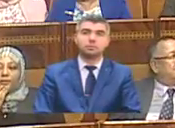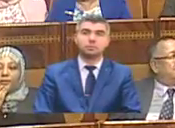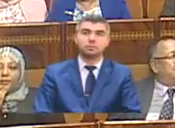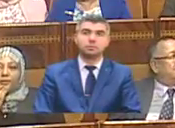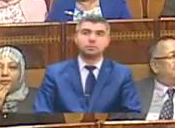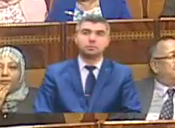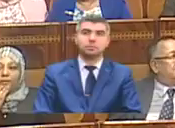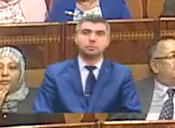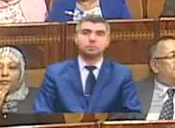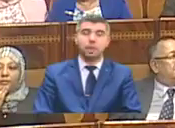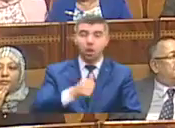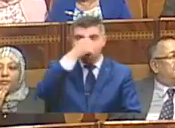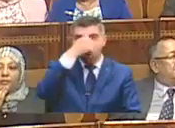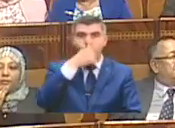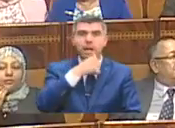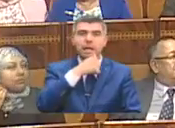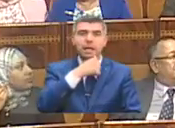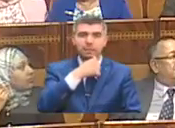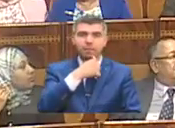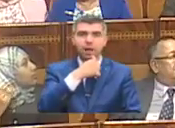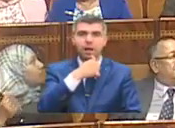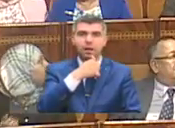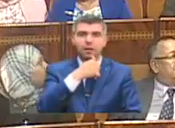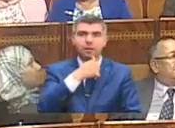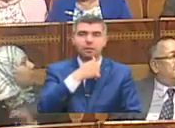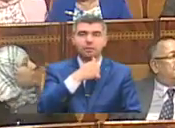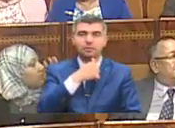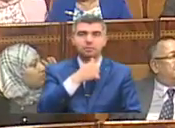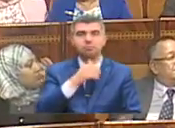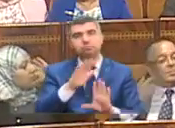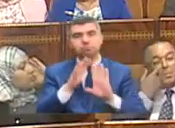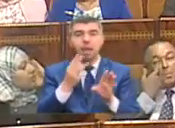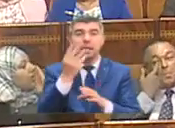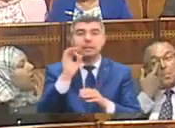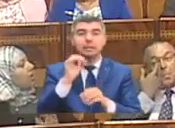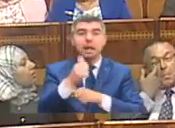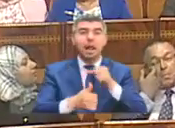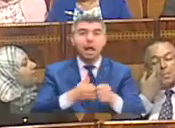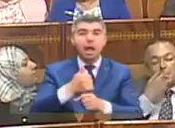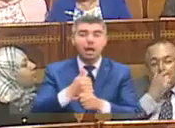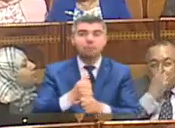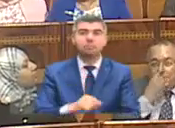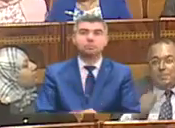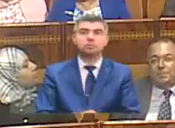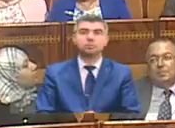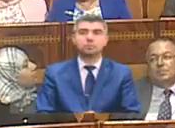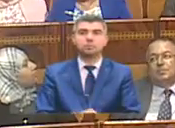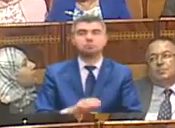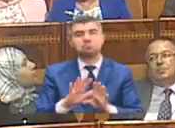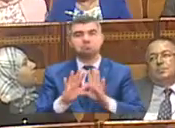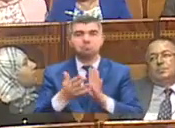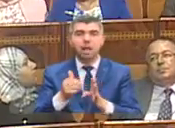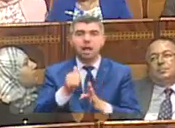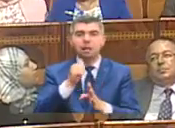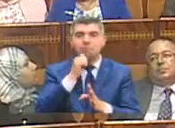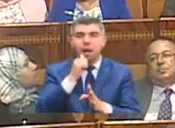منطقة خنيفرة، عمارة خنيفرة، منطقة مريت والنواحي كيعيشوا منذ 30 سنة بواحد الماء في البيوت